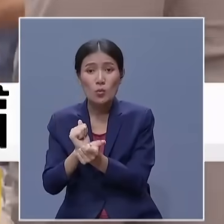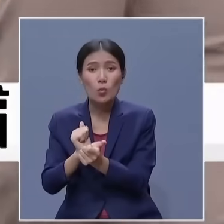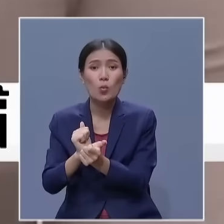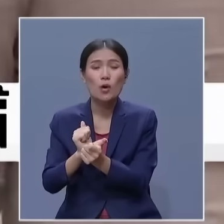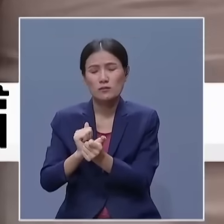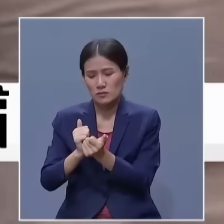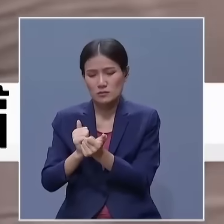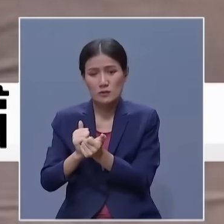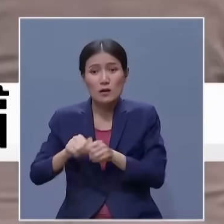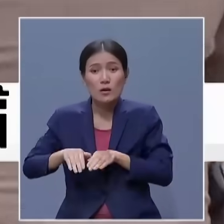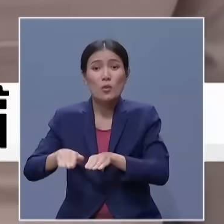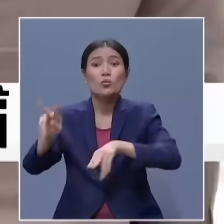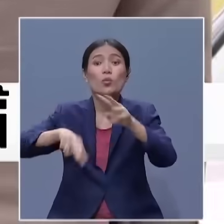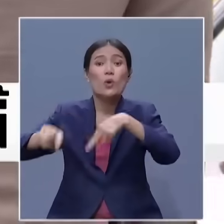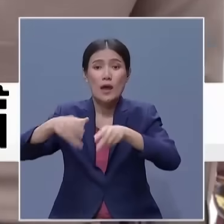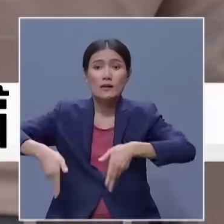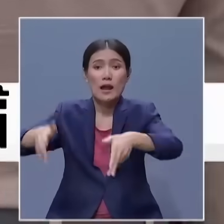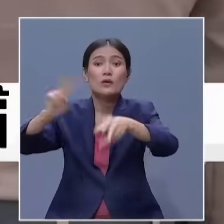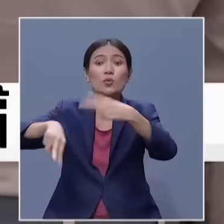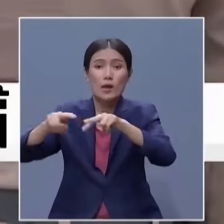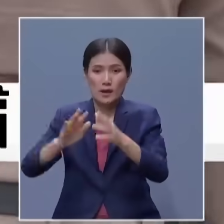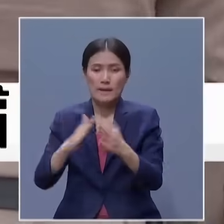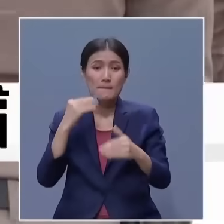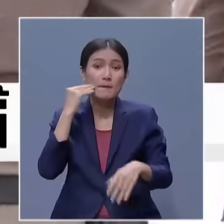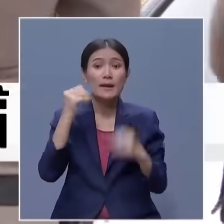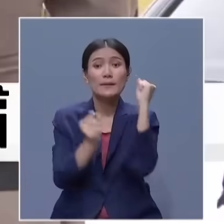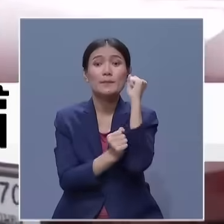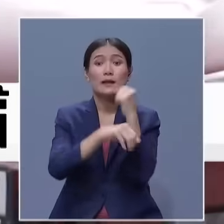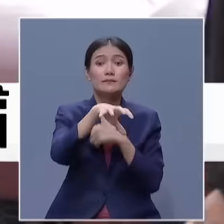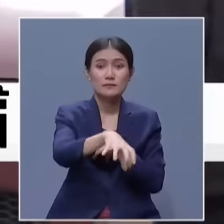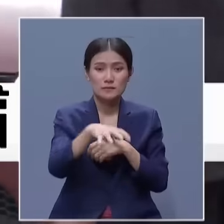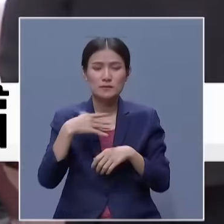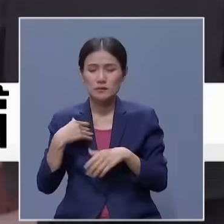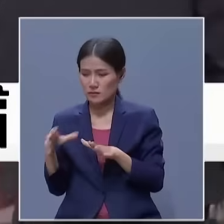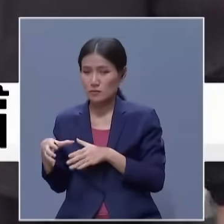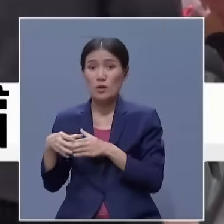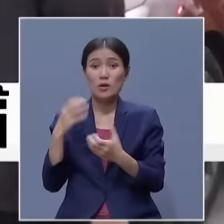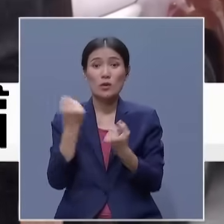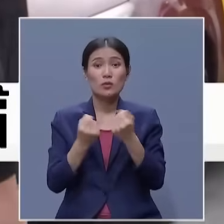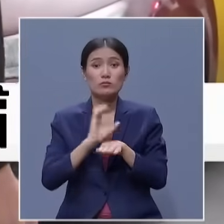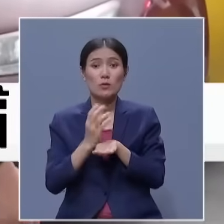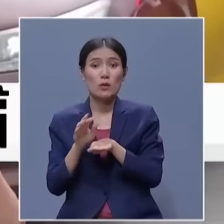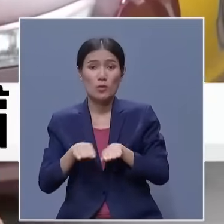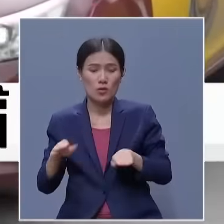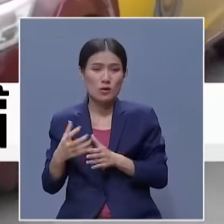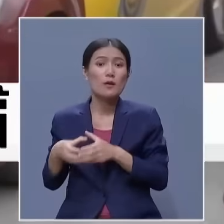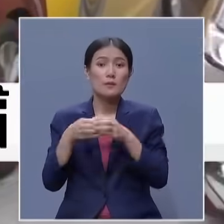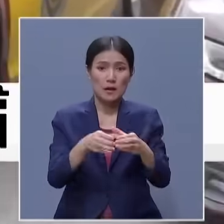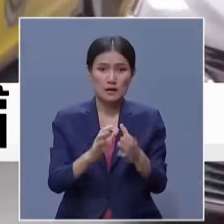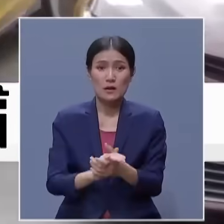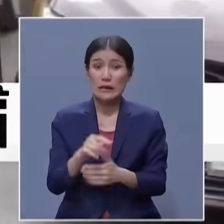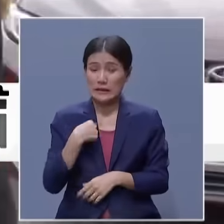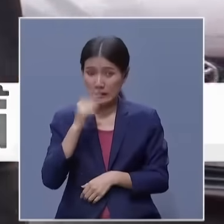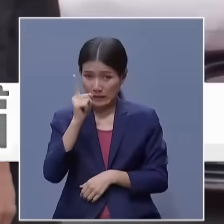เหตุที่ทำการบ้านกำนันนกแล้วท่านจรูลเกียรติเนี่ยท่านก็เปิดเผยบอกว่าปัญหาที่ชัดเจนเกิดขึ้นหลังสารวัตรสิวมาปฏิบัติหน้า